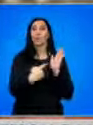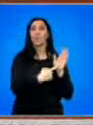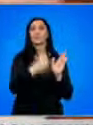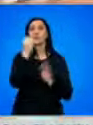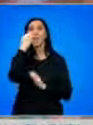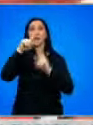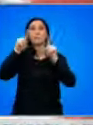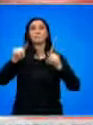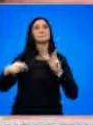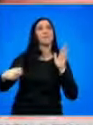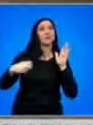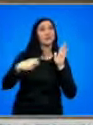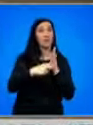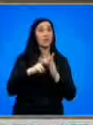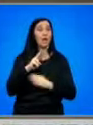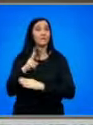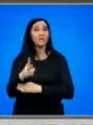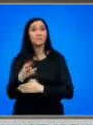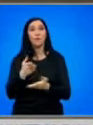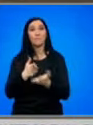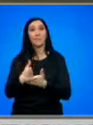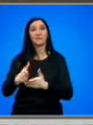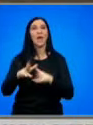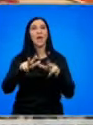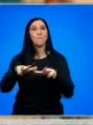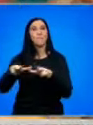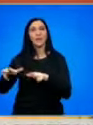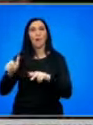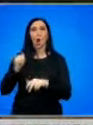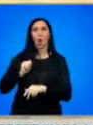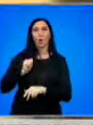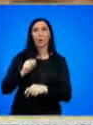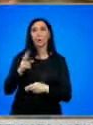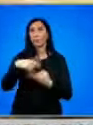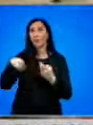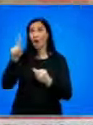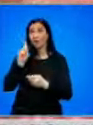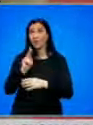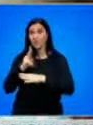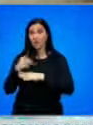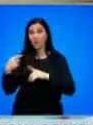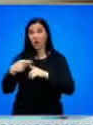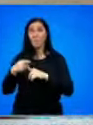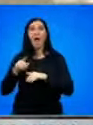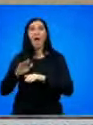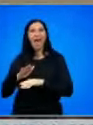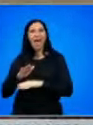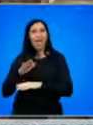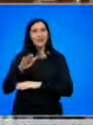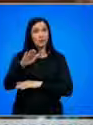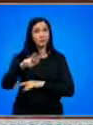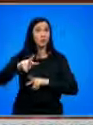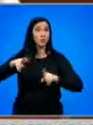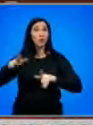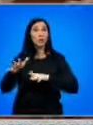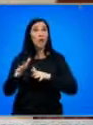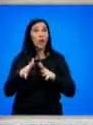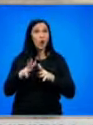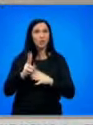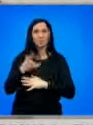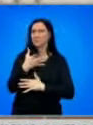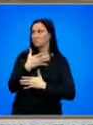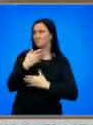на зелен сертификат. Влизаме през паркинга. Охраната проверява само единия вход към ескалаторите, а от другия хората влизат